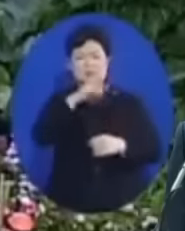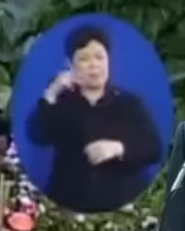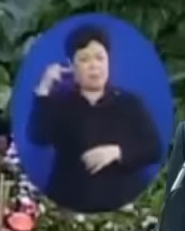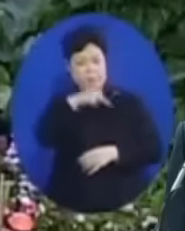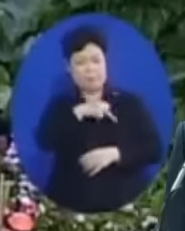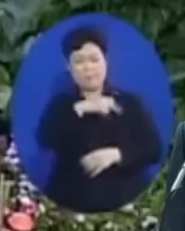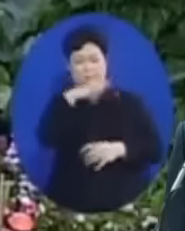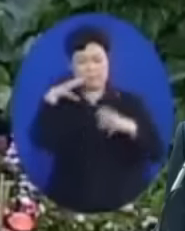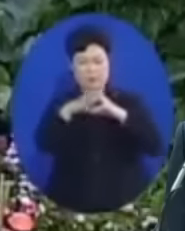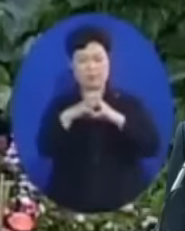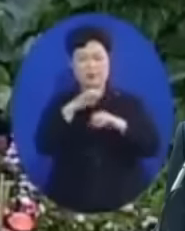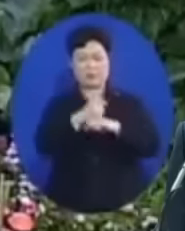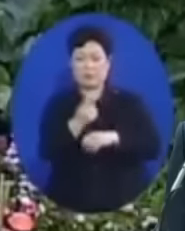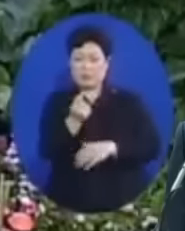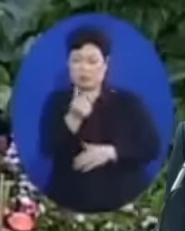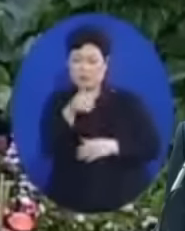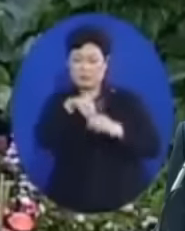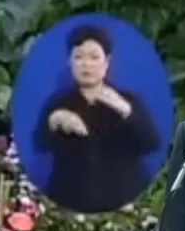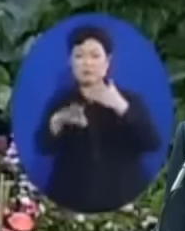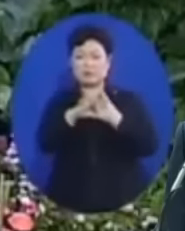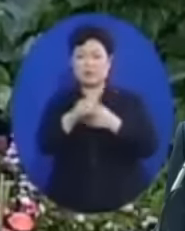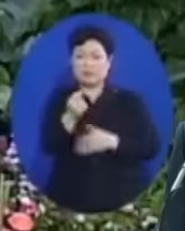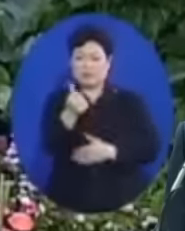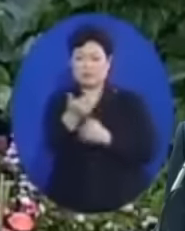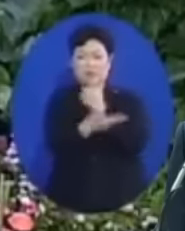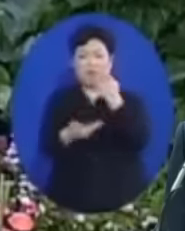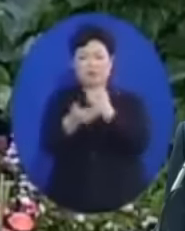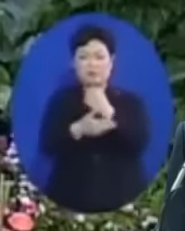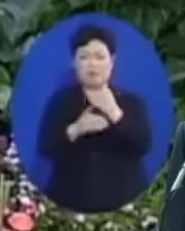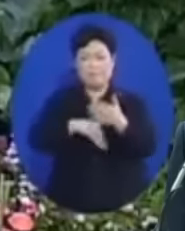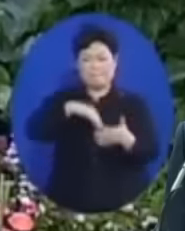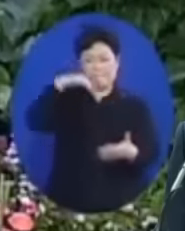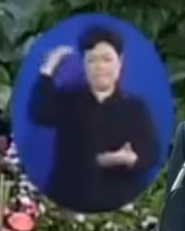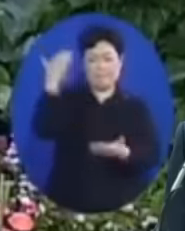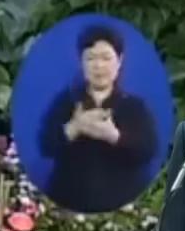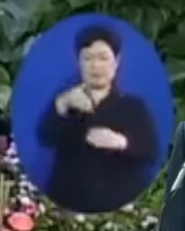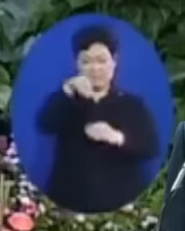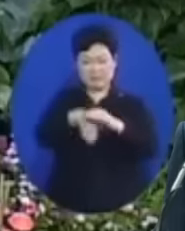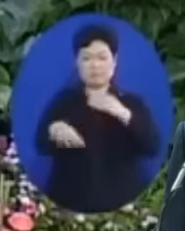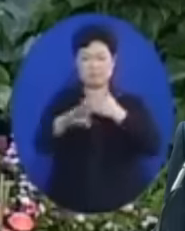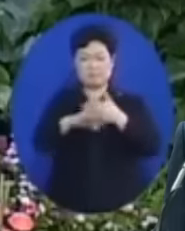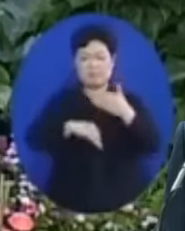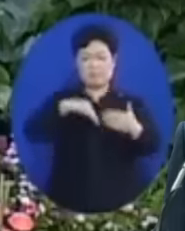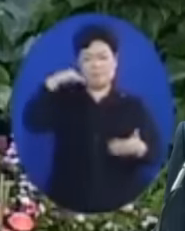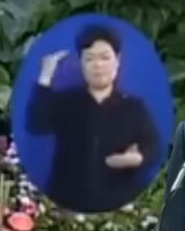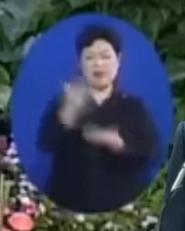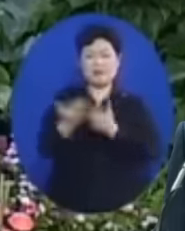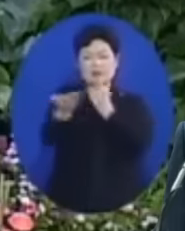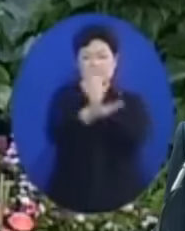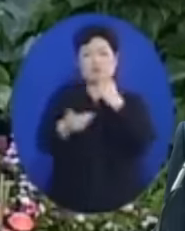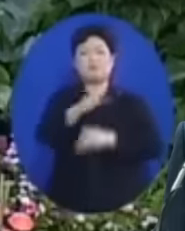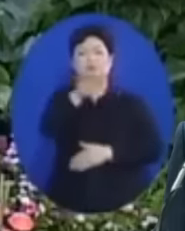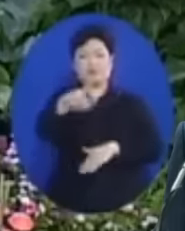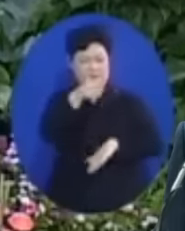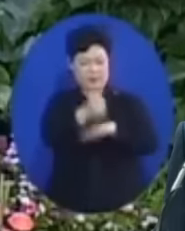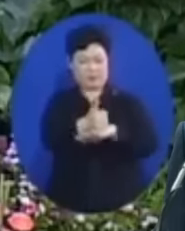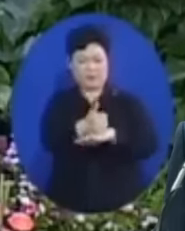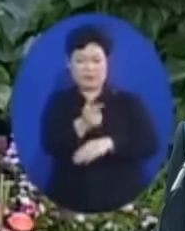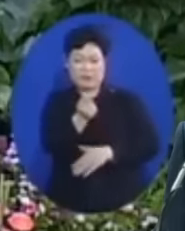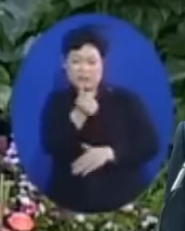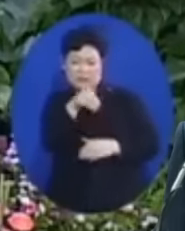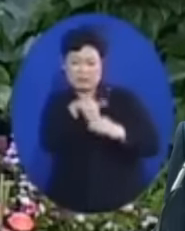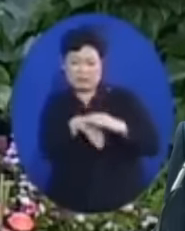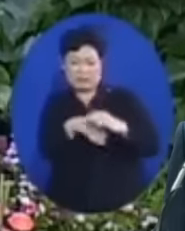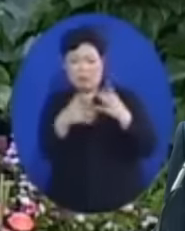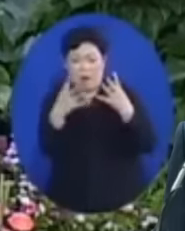그리고 적게 심는 자는 적게 거두고 많이 심으면 많이 거두는 것이 우리의 경험인 것입니다 적게